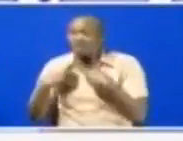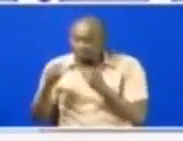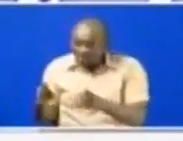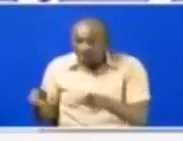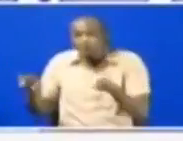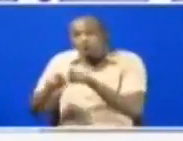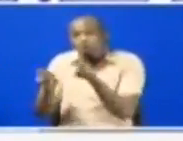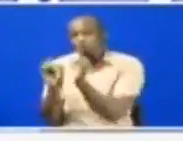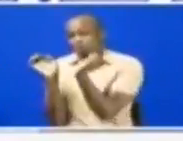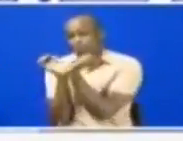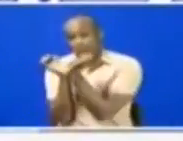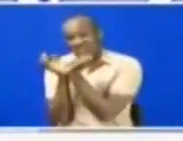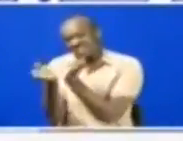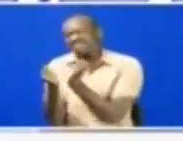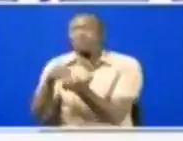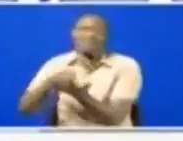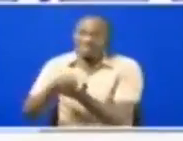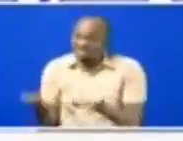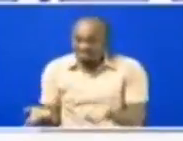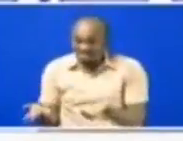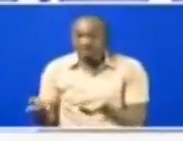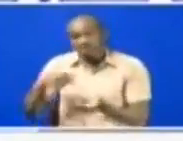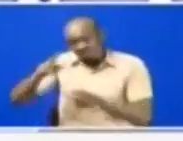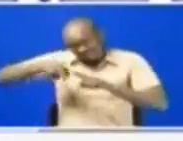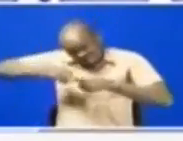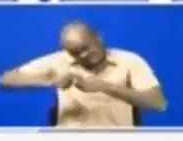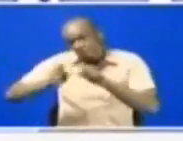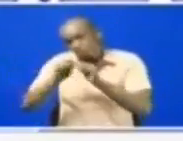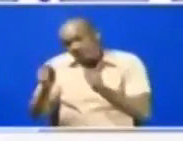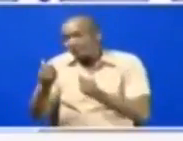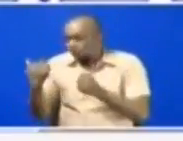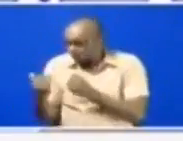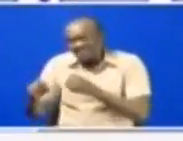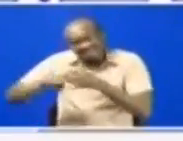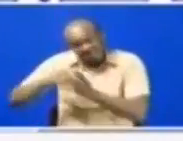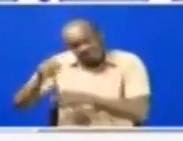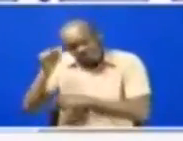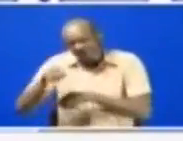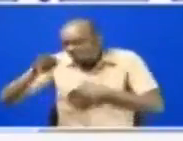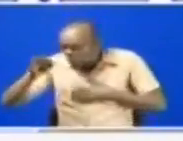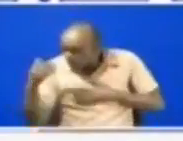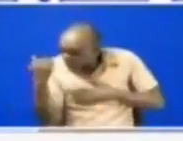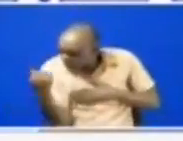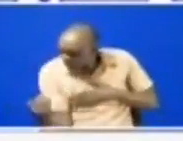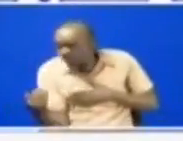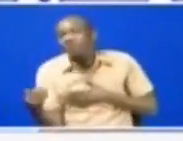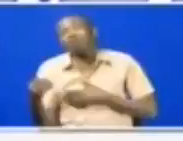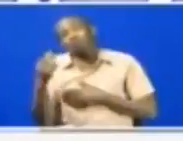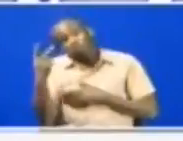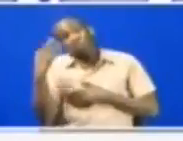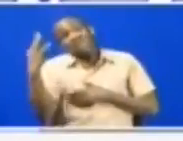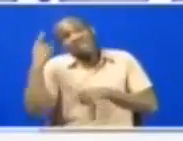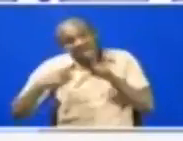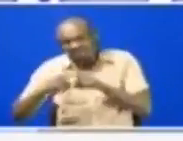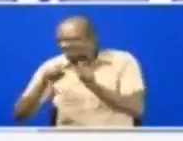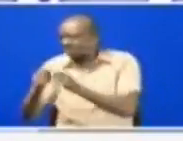vile tunatumia ni wasiwasi. Sawa, wakiweza kuzitengeneza, alafu wao watoto wanakuja wanaanzia pale, itakuwa in 2-3 years kutakuwa